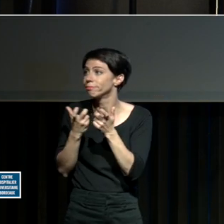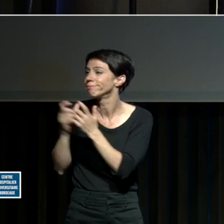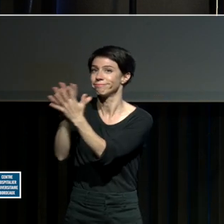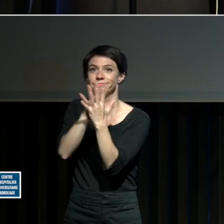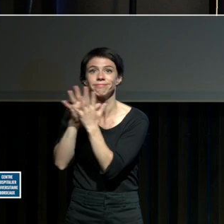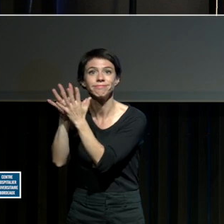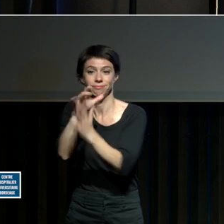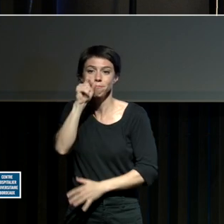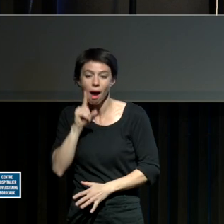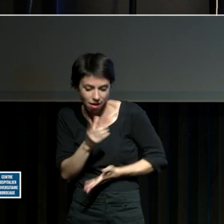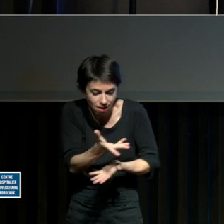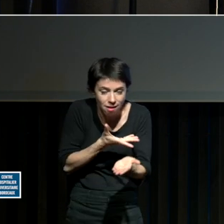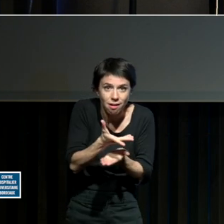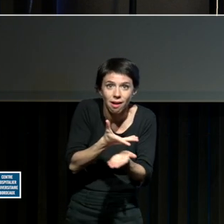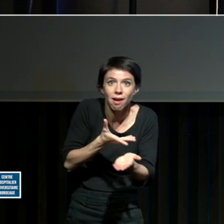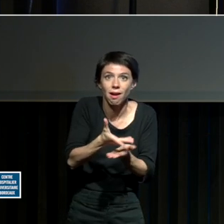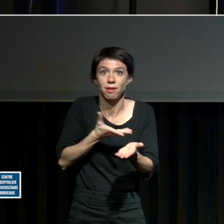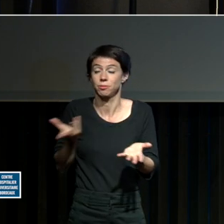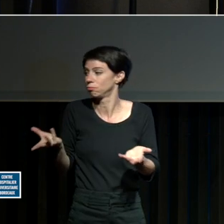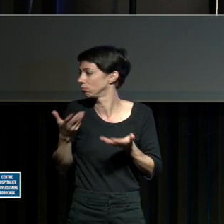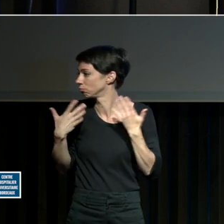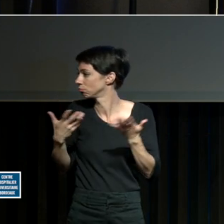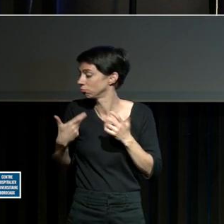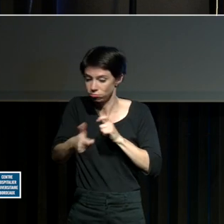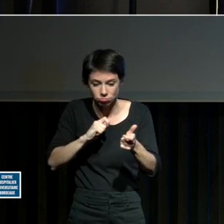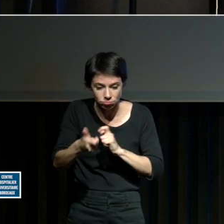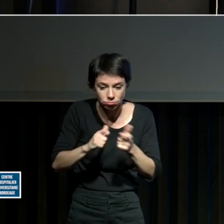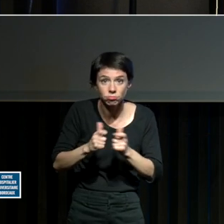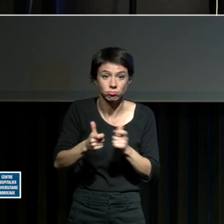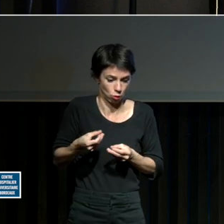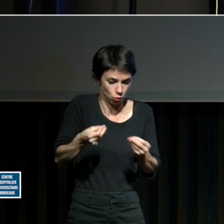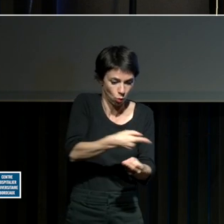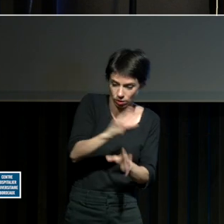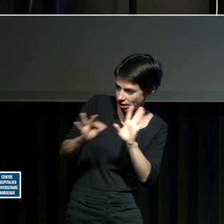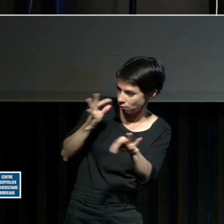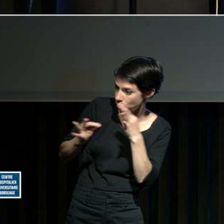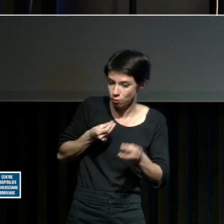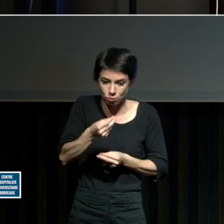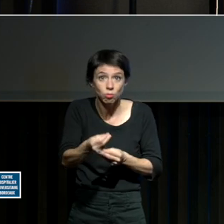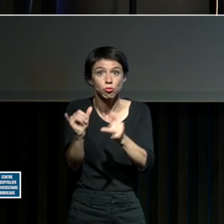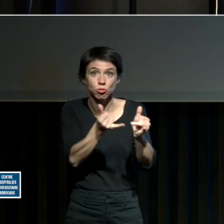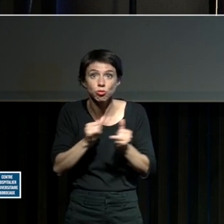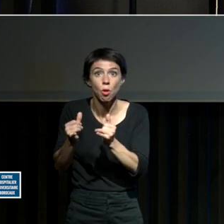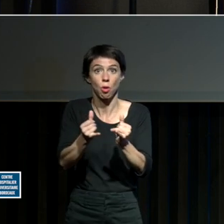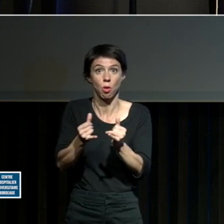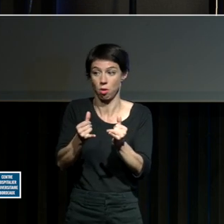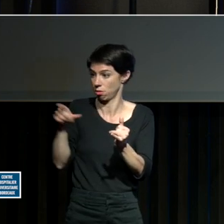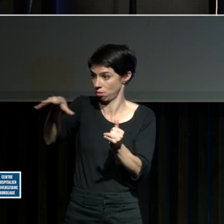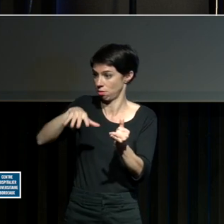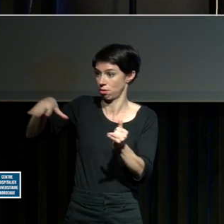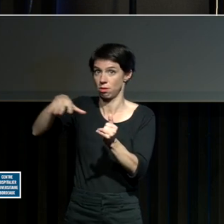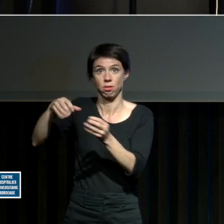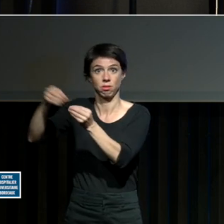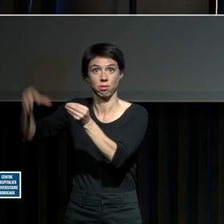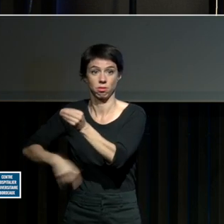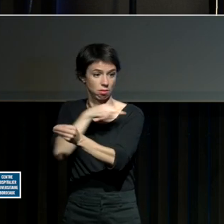adultes et les parents, au détriment des moments d'interaction ou des cours du jeu. Et tous ces éléments sont des besoins fondamentaux pour le